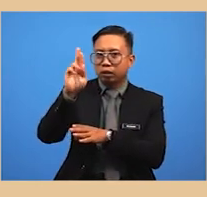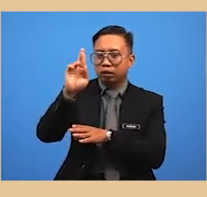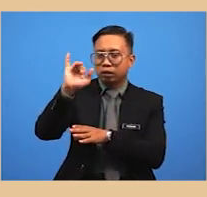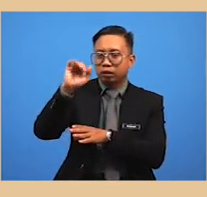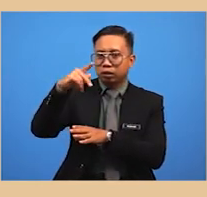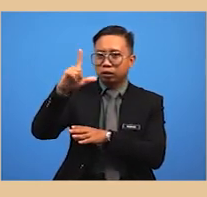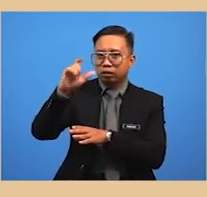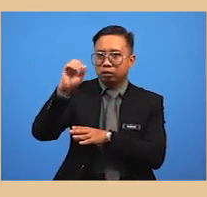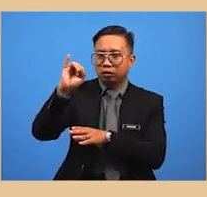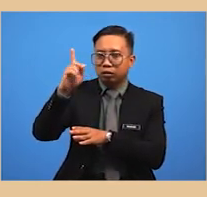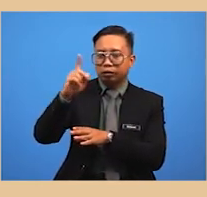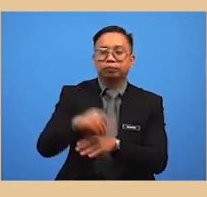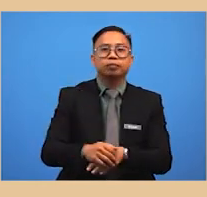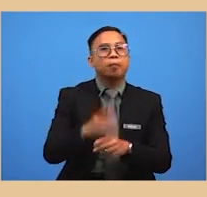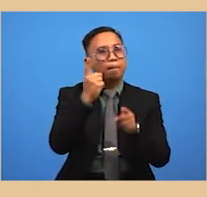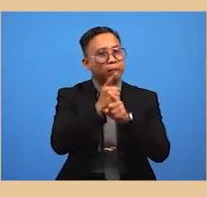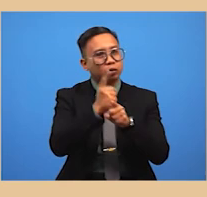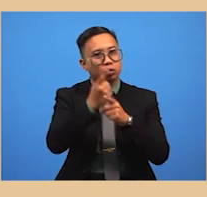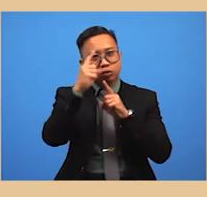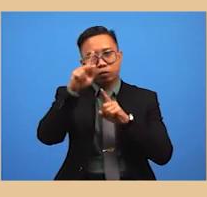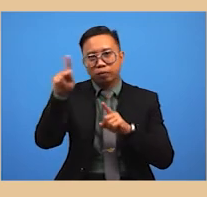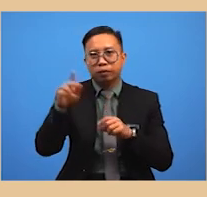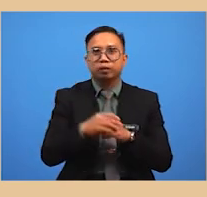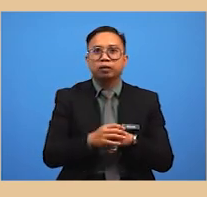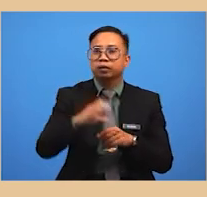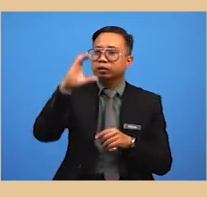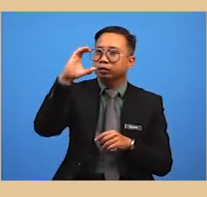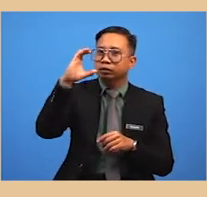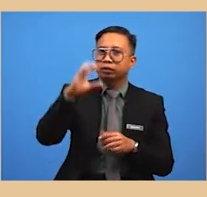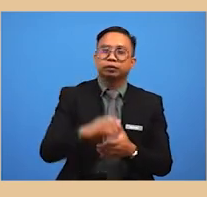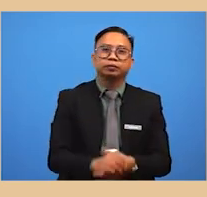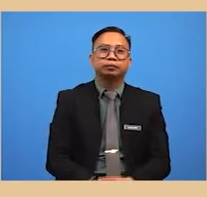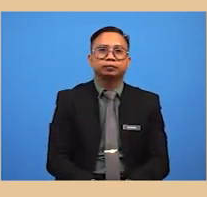triploid? Ya betul murid-murid, jawapannya ialah C.